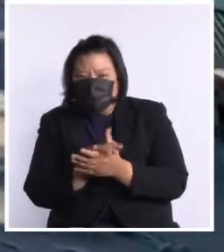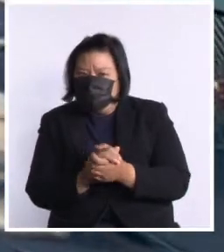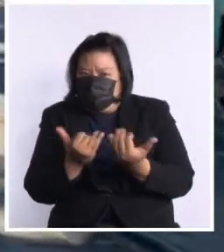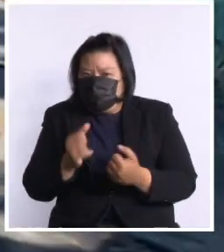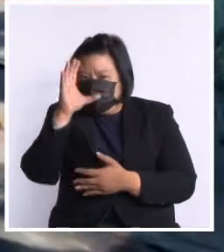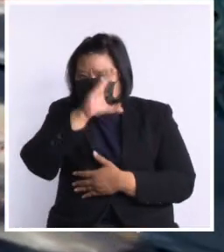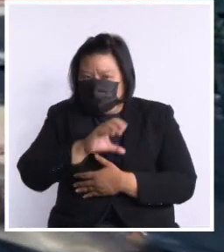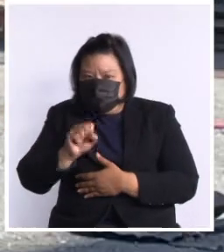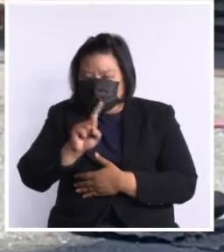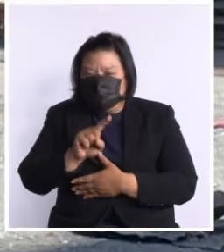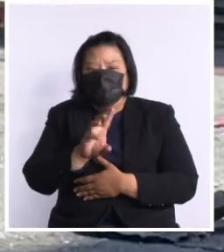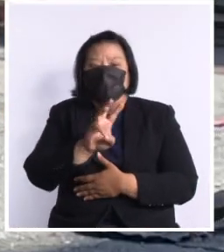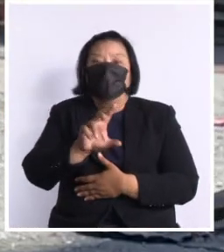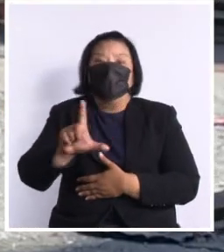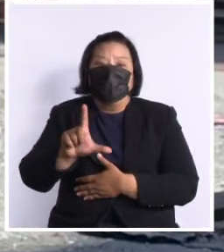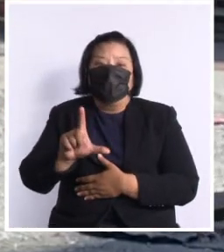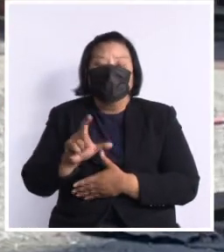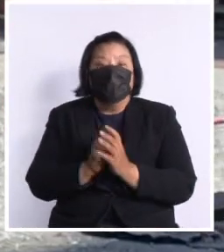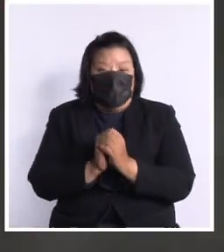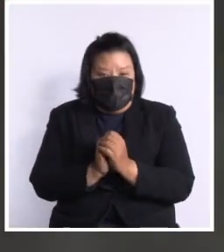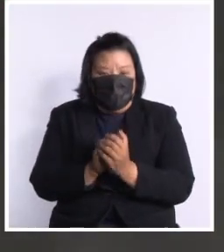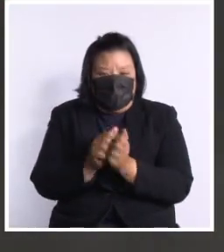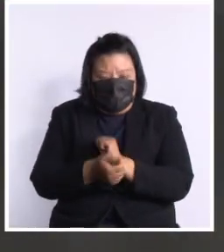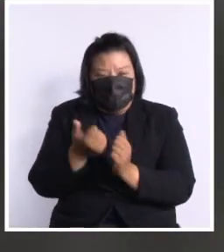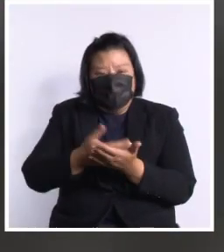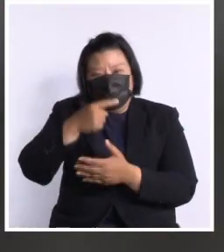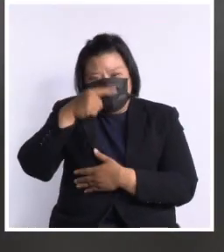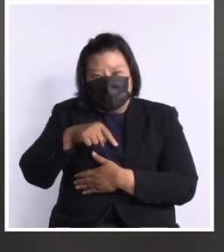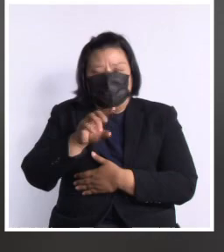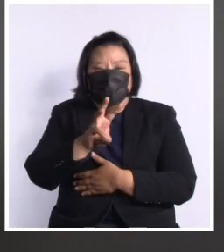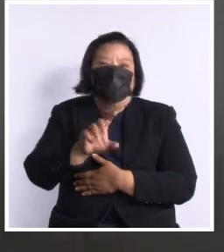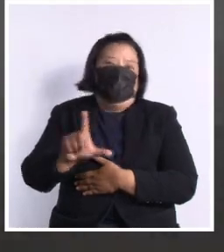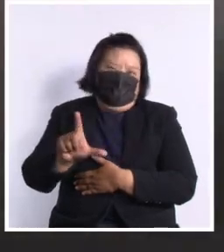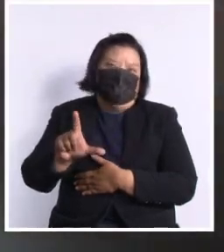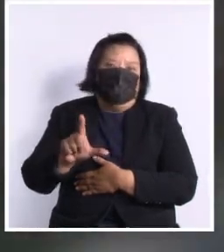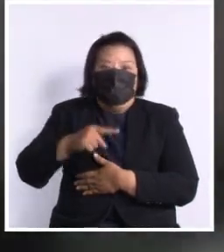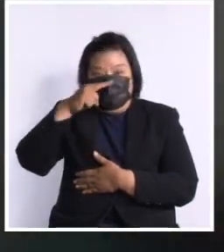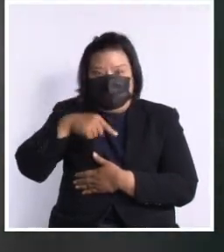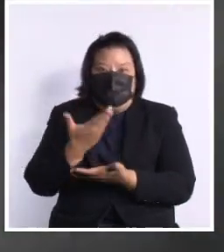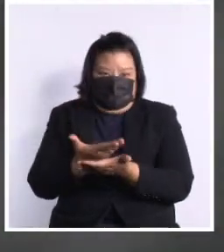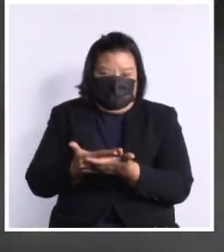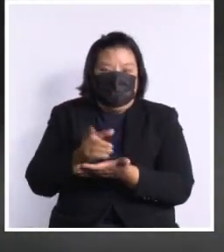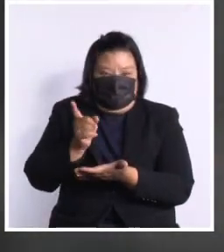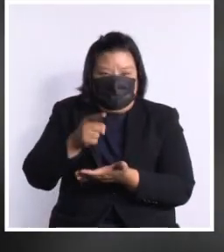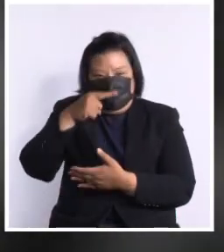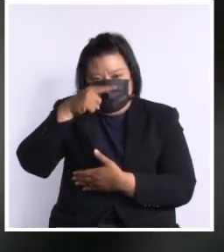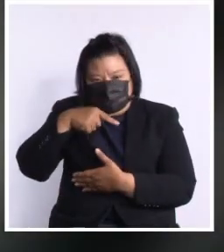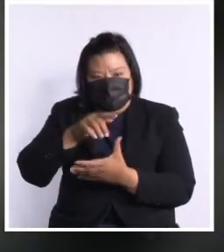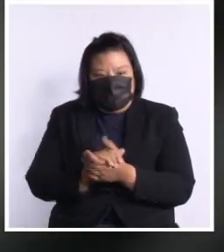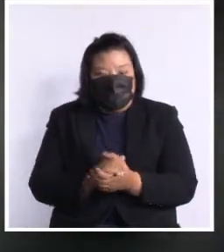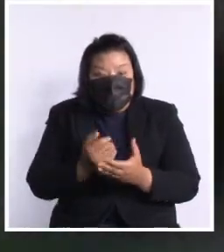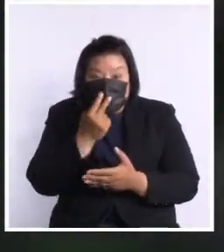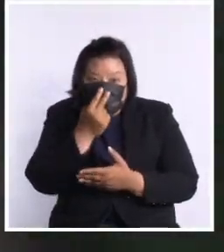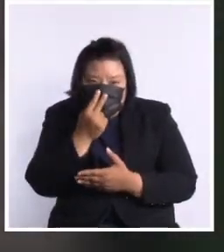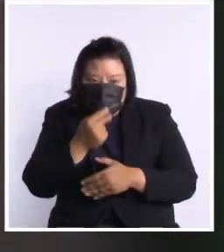หายอยู่ที่ประมาณ 600ล้านอยู่หรือประมาณ 600ล้านบาทบ้านเราเลยครับและละเอียดลงข้อเสียหายของตู้เทนเนอร์นั้นยังต้องอยู่กับในการตรวจ